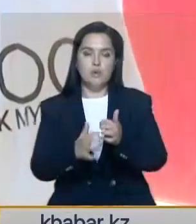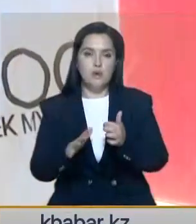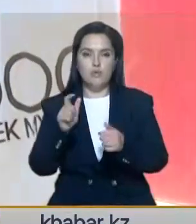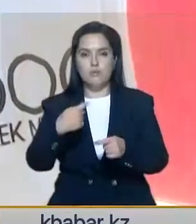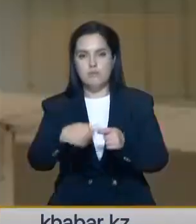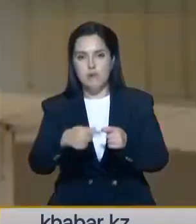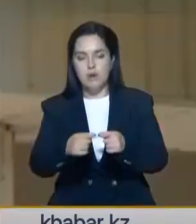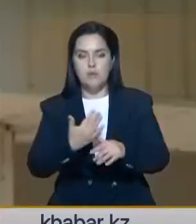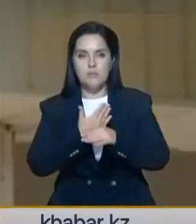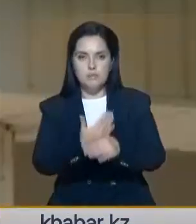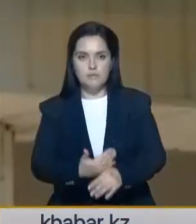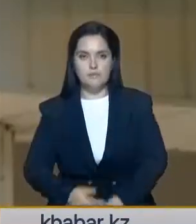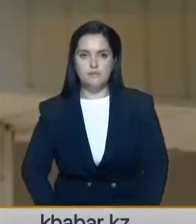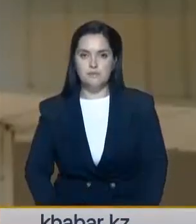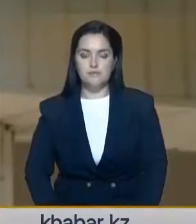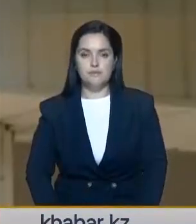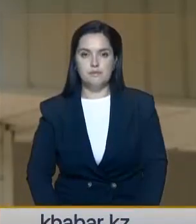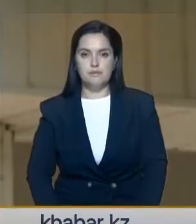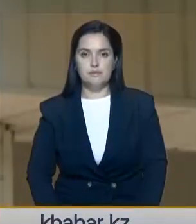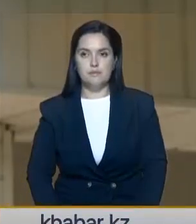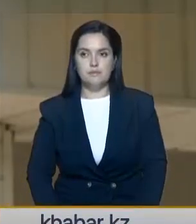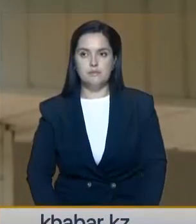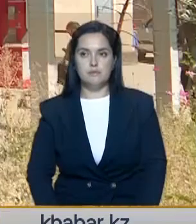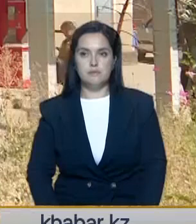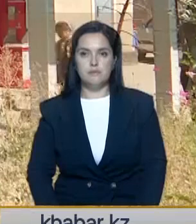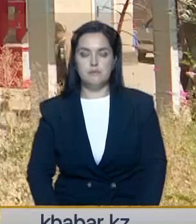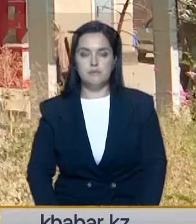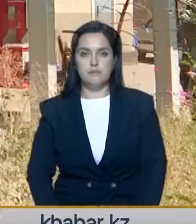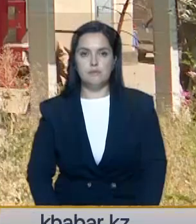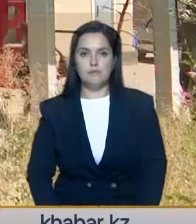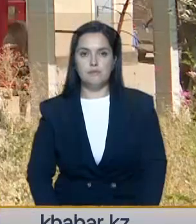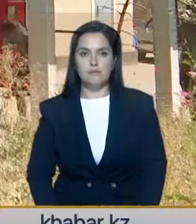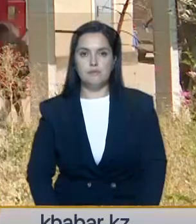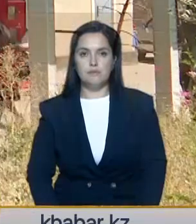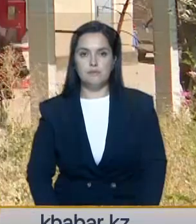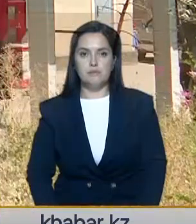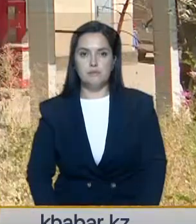спонсоры и меценаты. Анастасия Сулейманова, Бахаджан Бапаев, Эльдар Байдельда, Тарас Хабар.